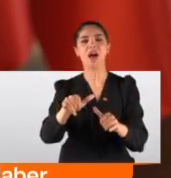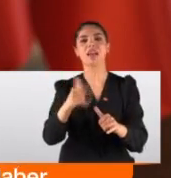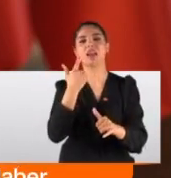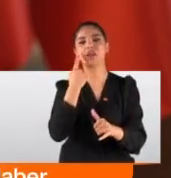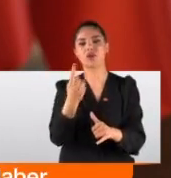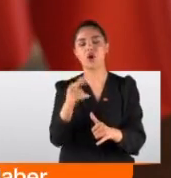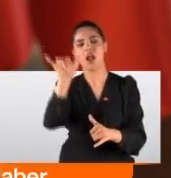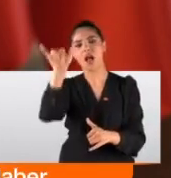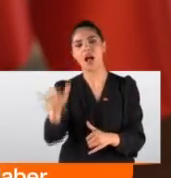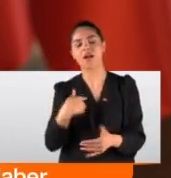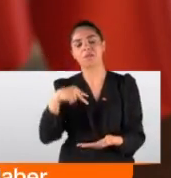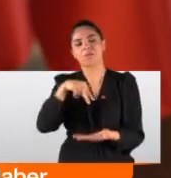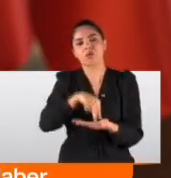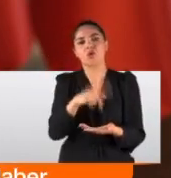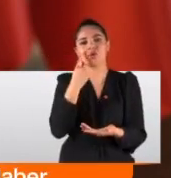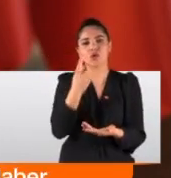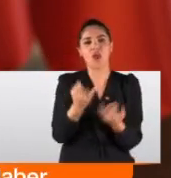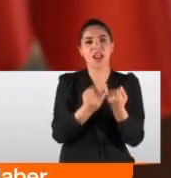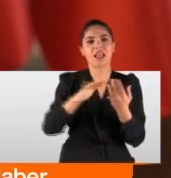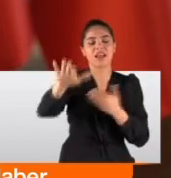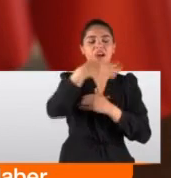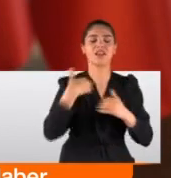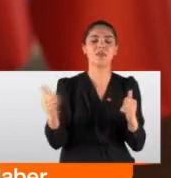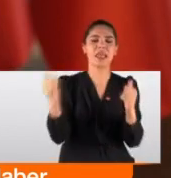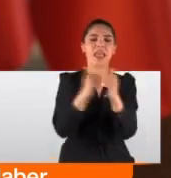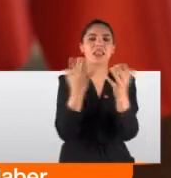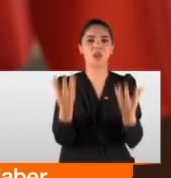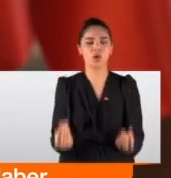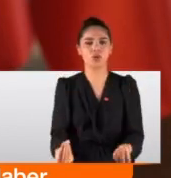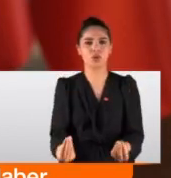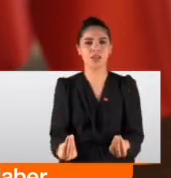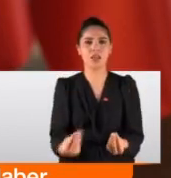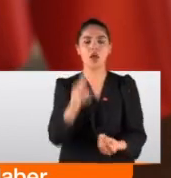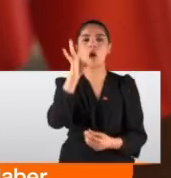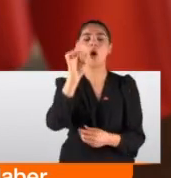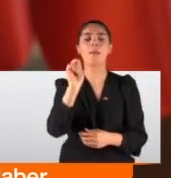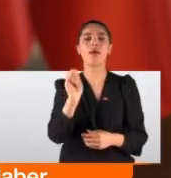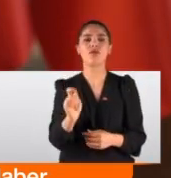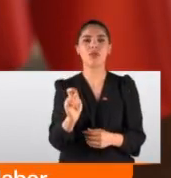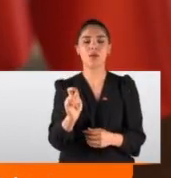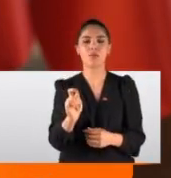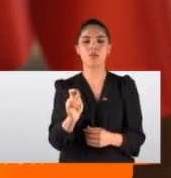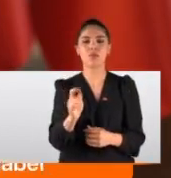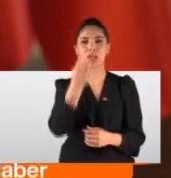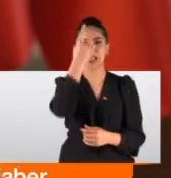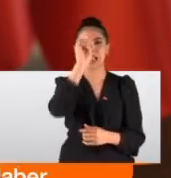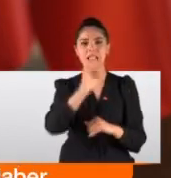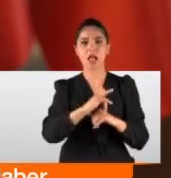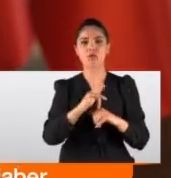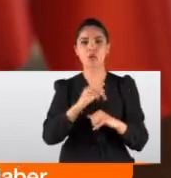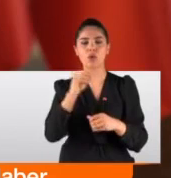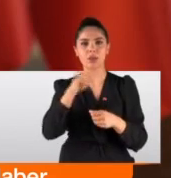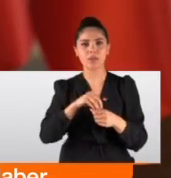ve hakkaniyetli duruşta kardeşlerimizin yanında olacağız. 15 Temmuz sadece